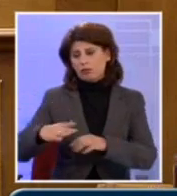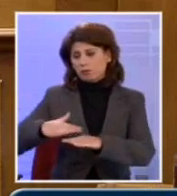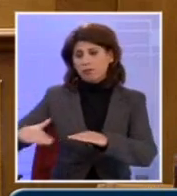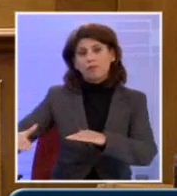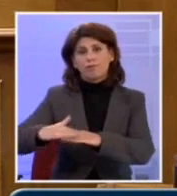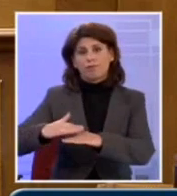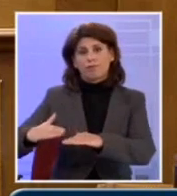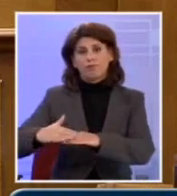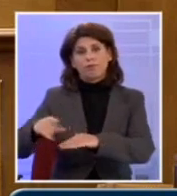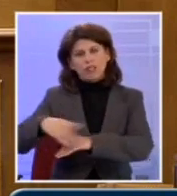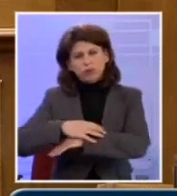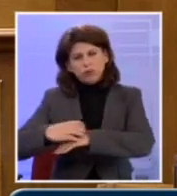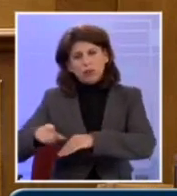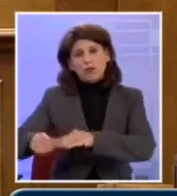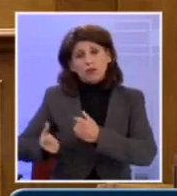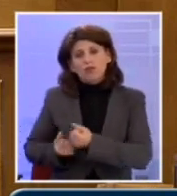Η κυβέρνηση